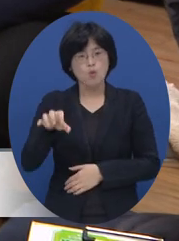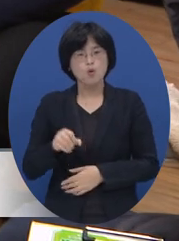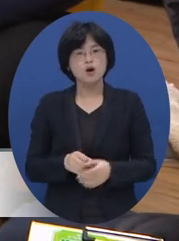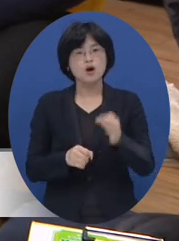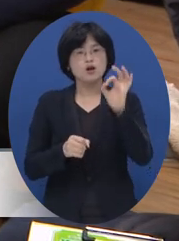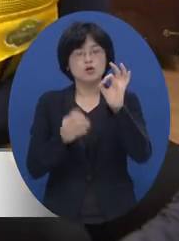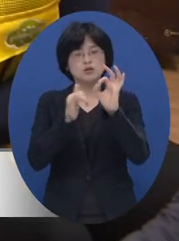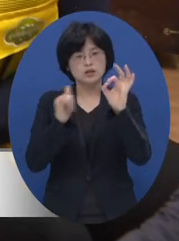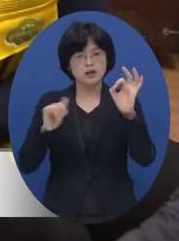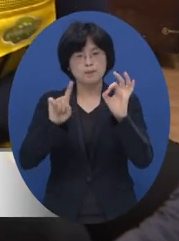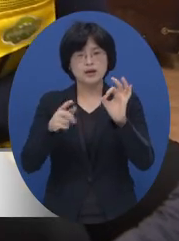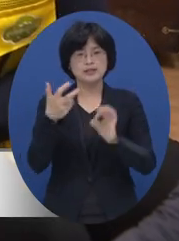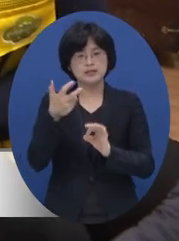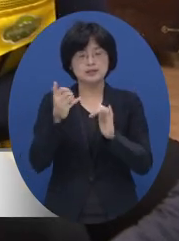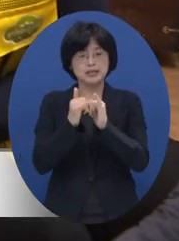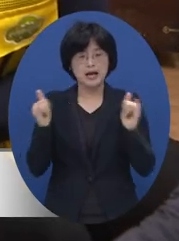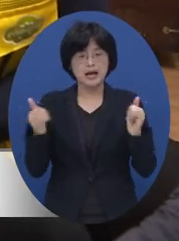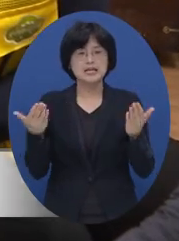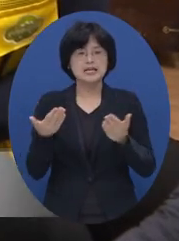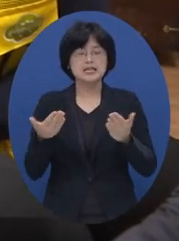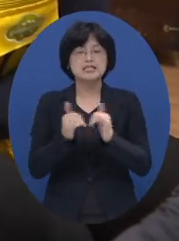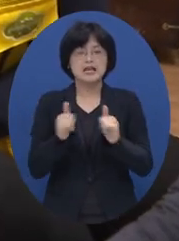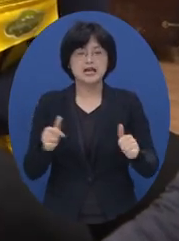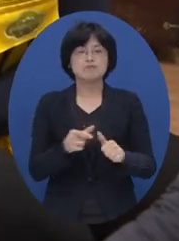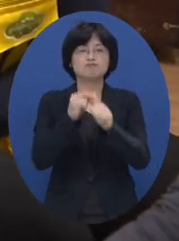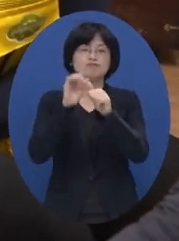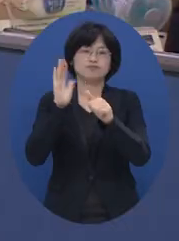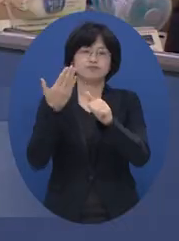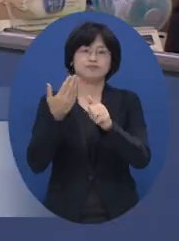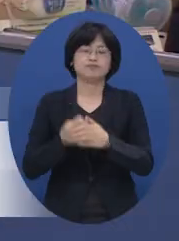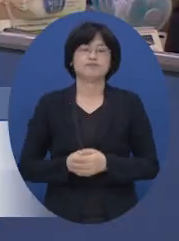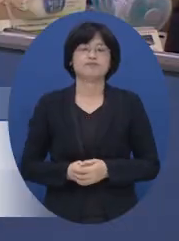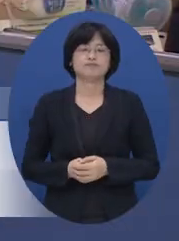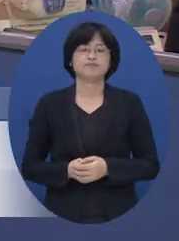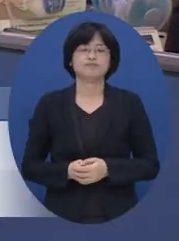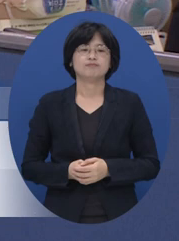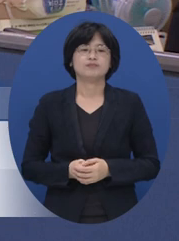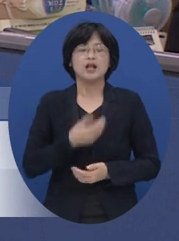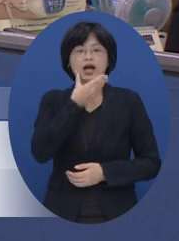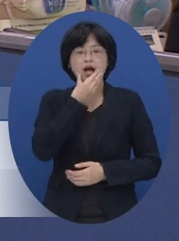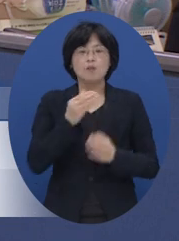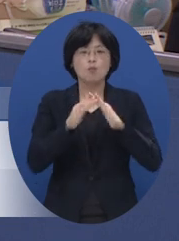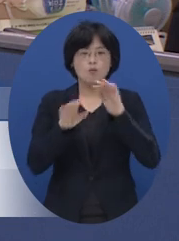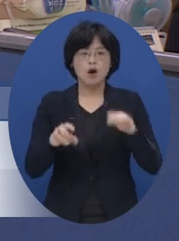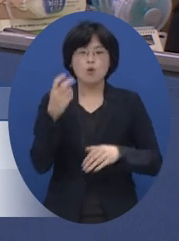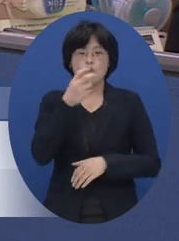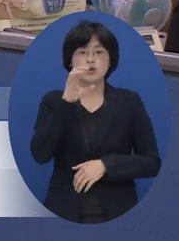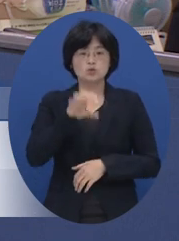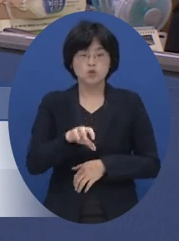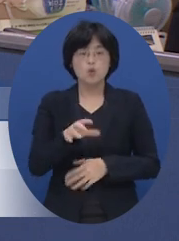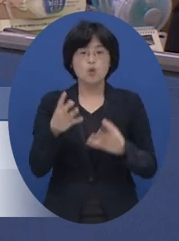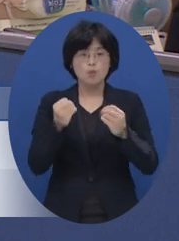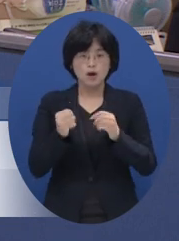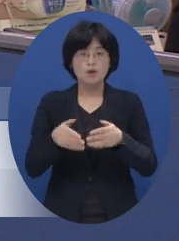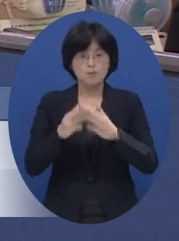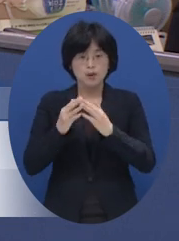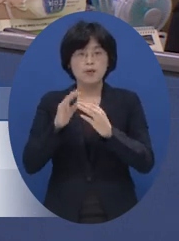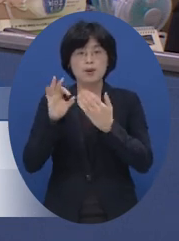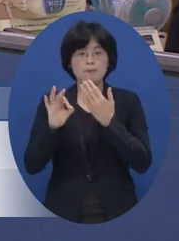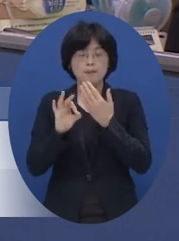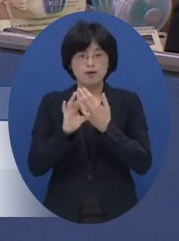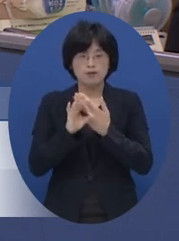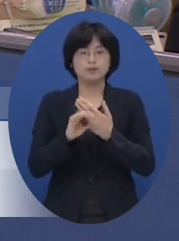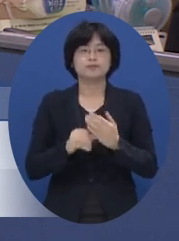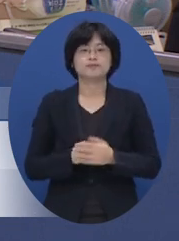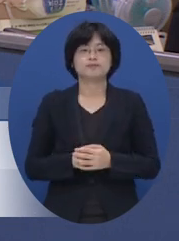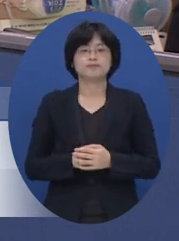총 170명의 공공 일자리 창출이 기대됩니다. 이 행복마을 관리소가 이렇게 많이 그 설치가